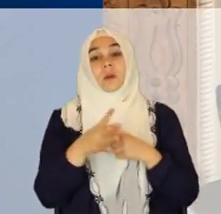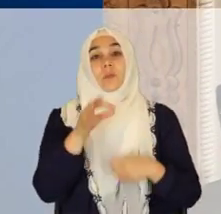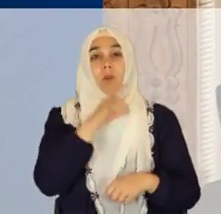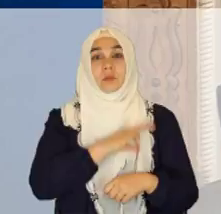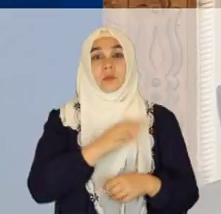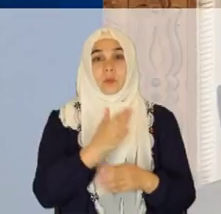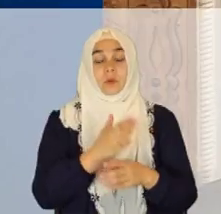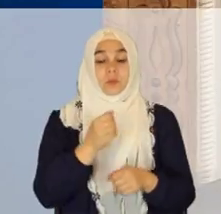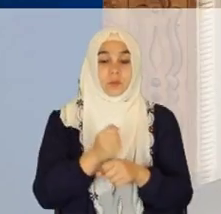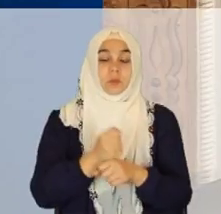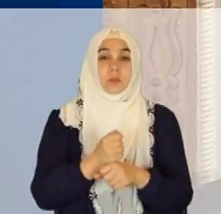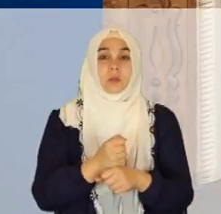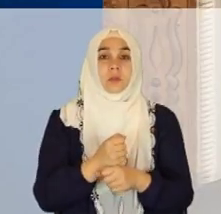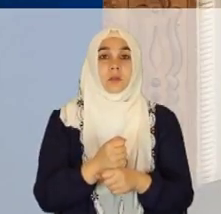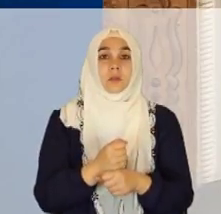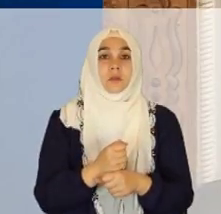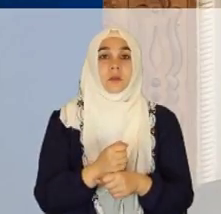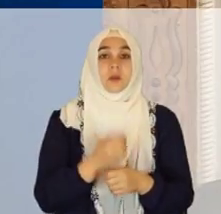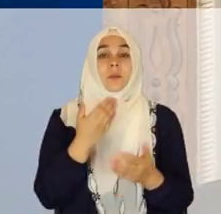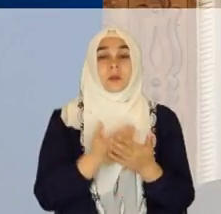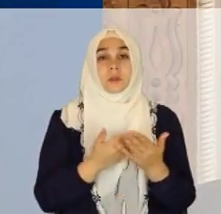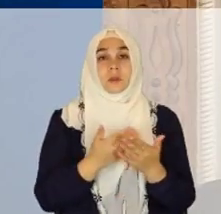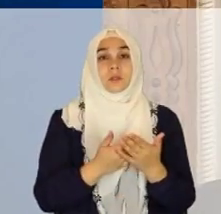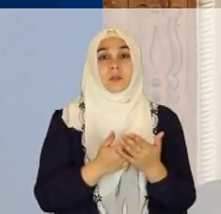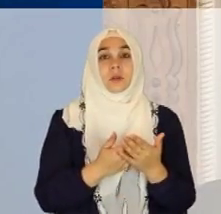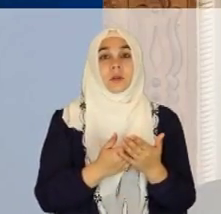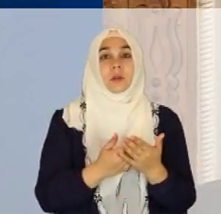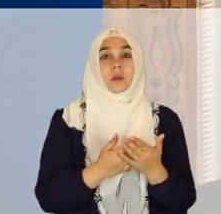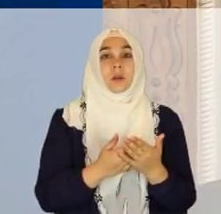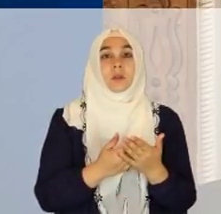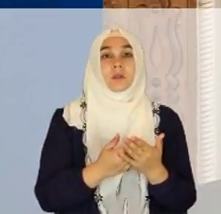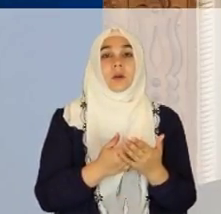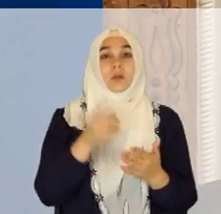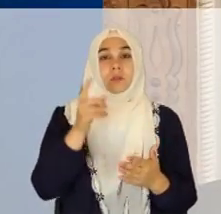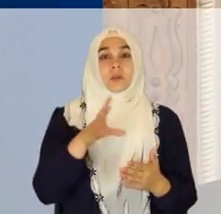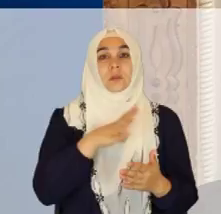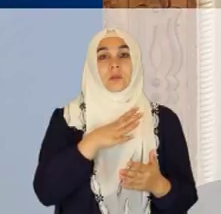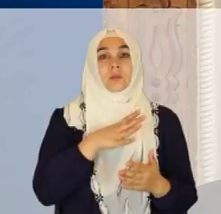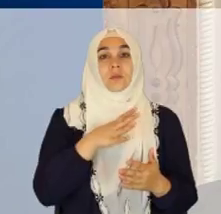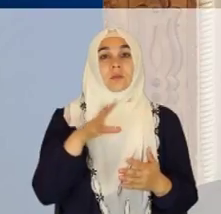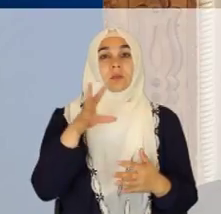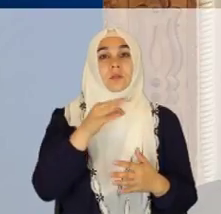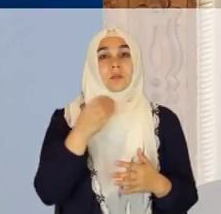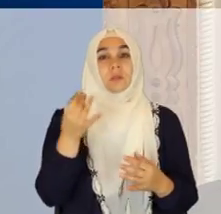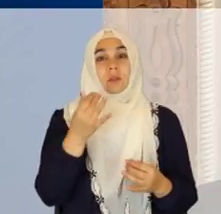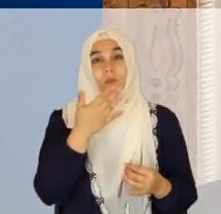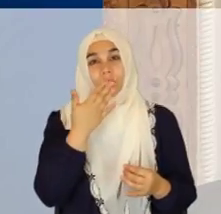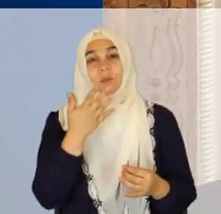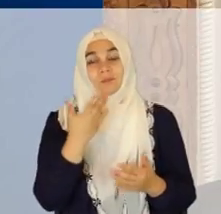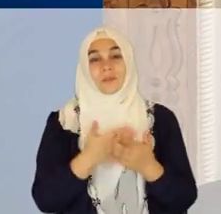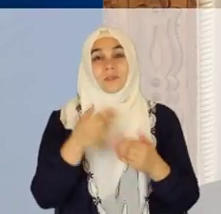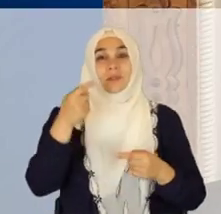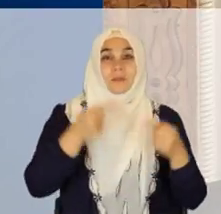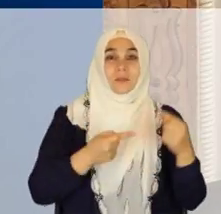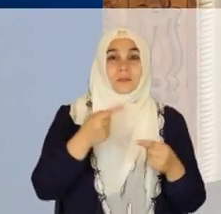qaysinisi foydaliroq bo'lsa shuni qilinadi. Misol uchun fuqarolar talashadi. odatlari talashmasa ular qizimaydi.